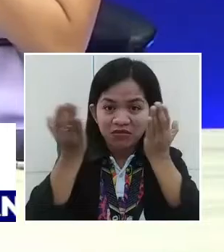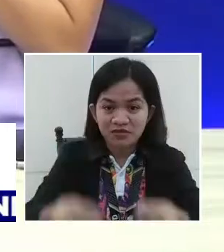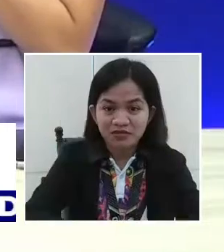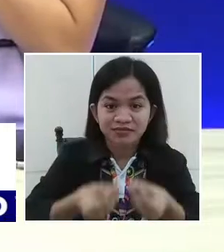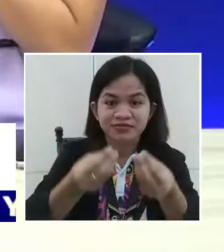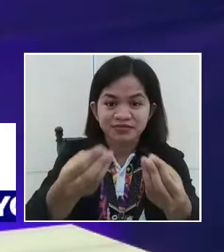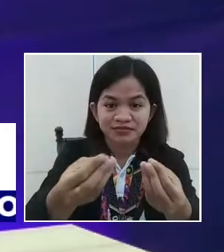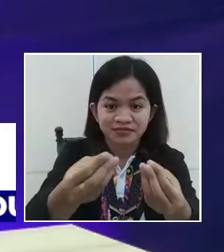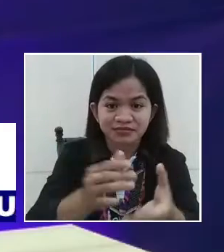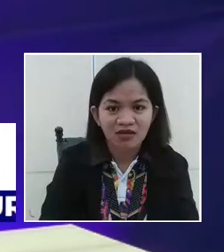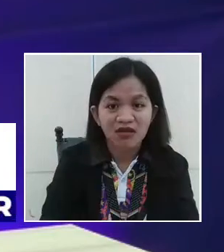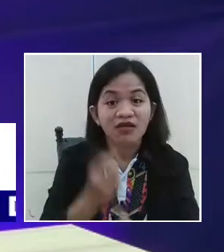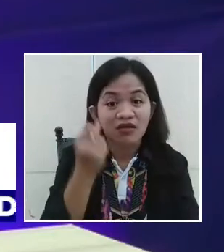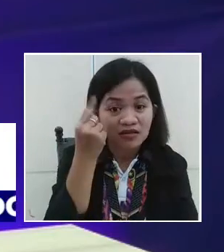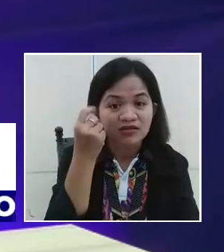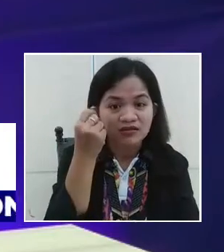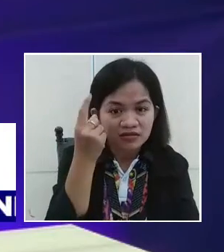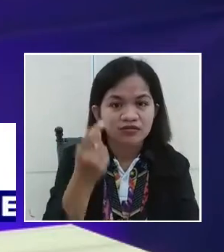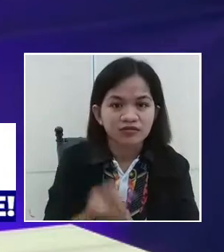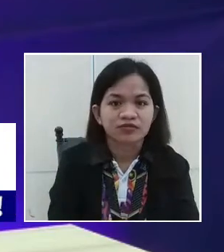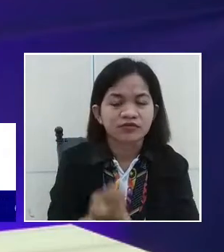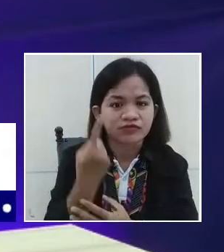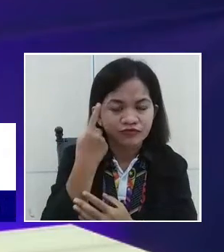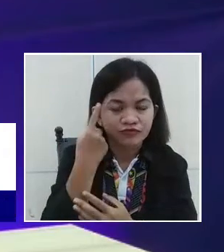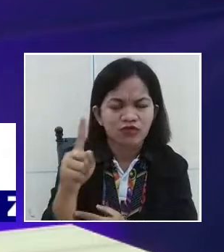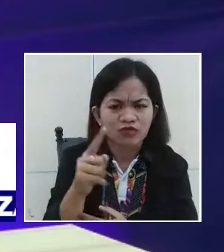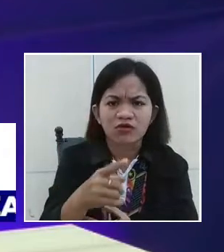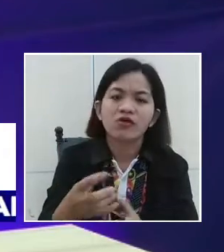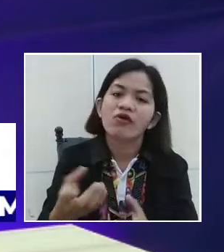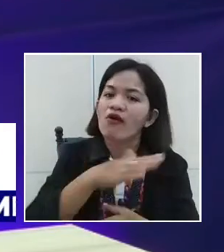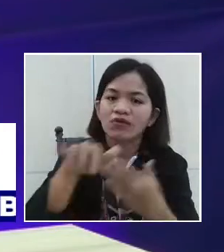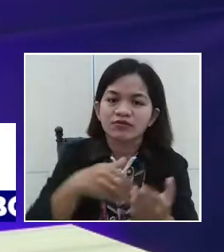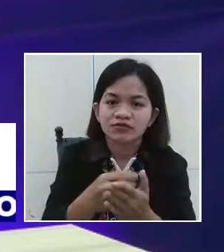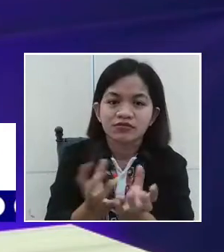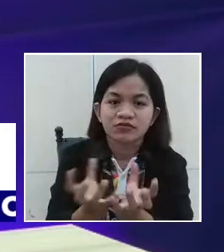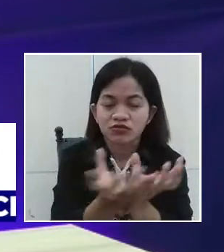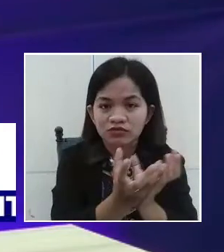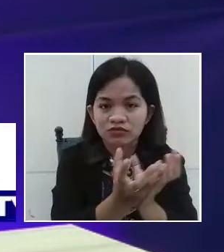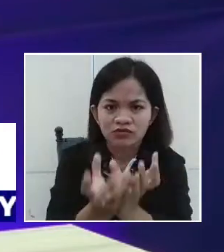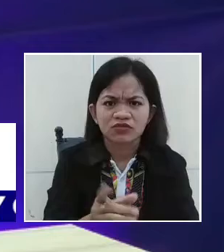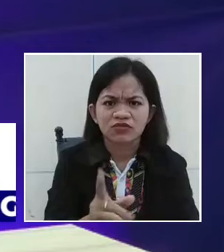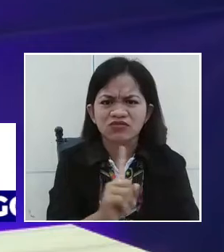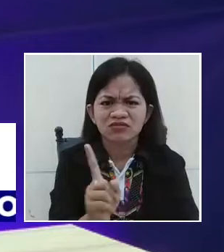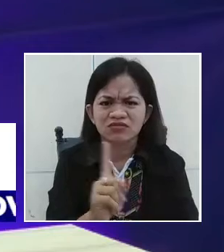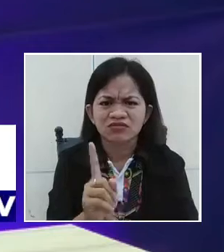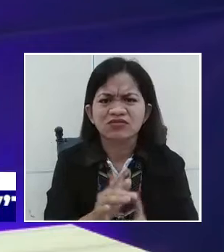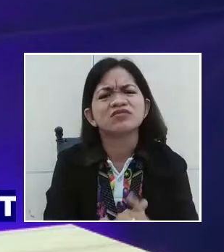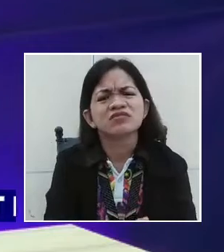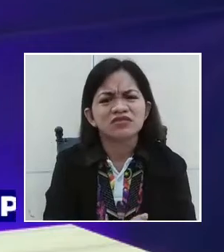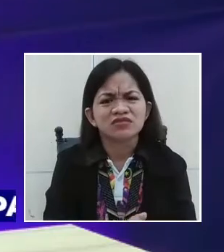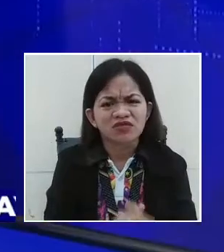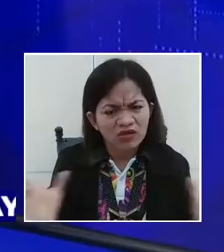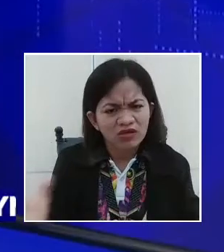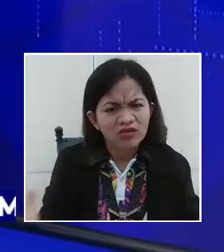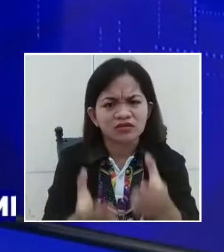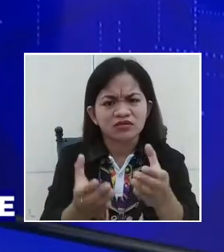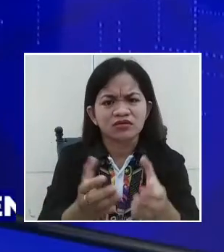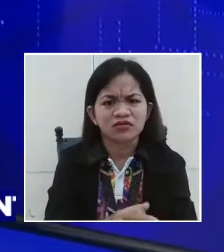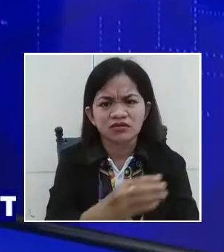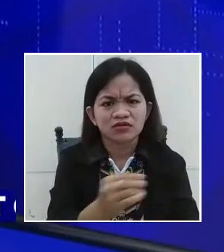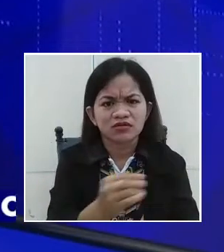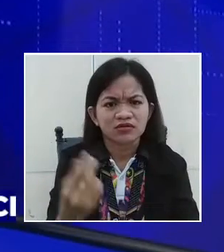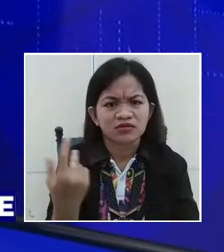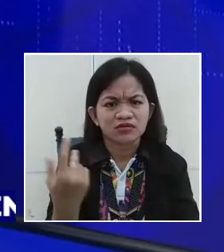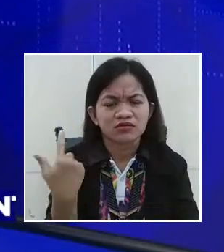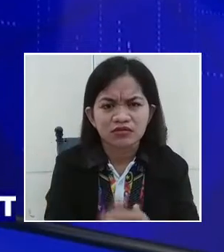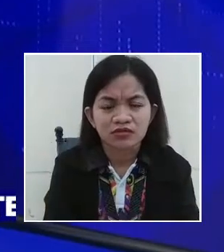nabibigay sa ating community. So what are the major challenges po faced by the PWD community in Zampen so far? So far,